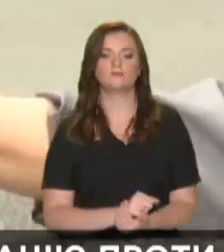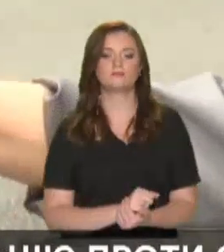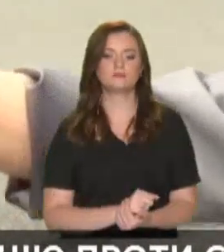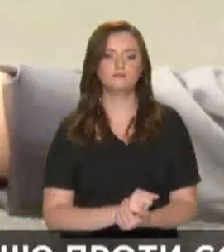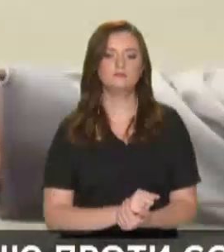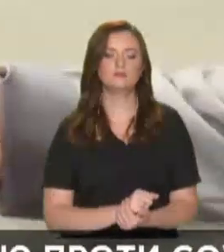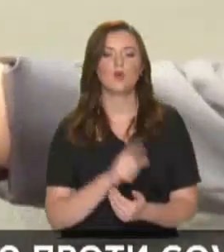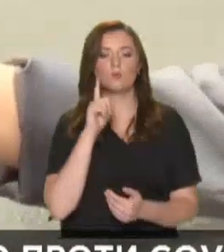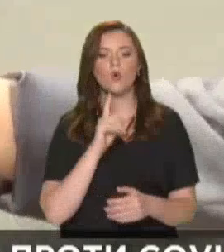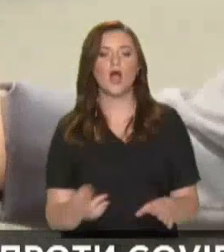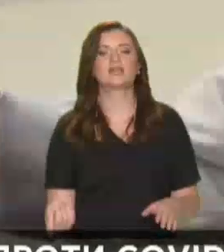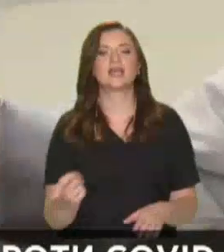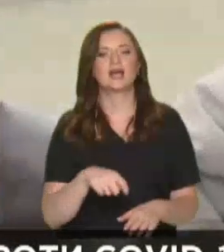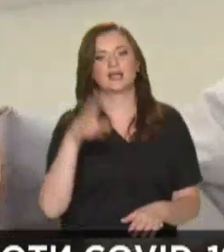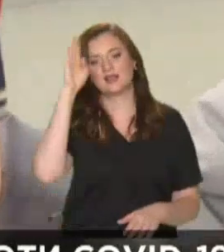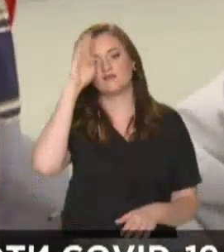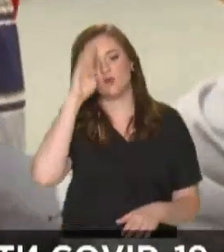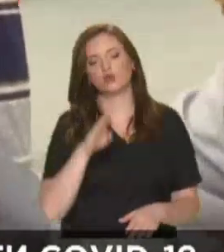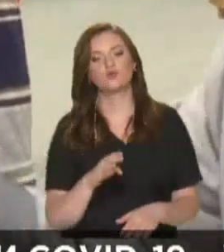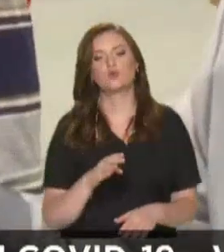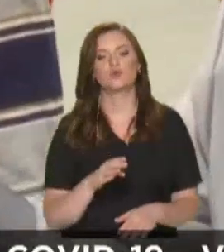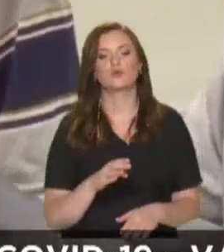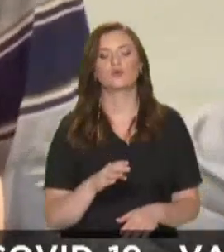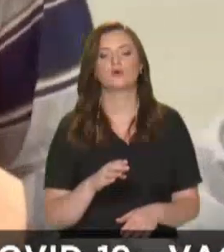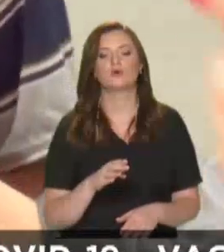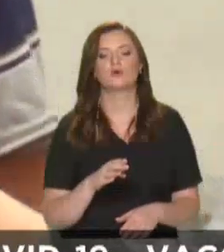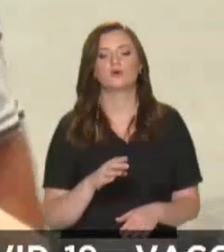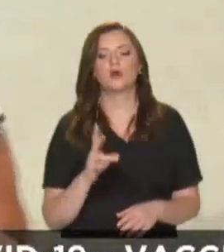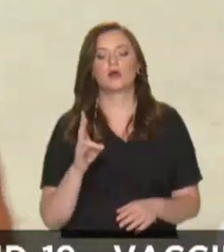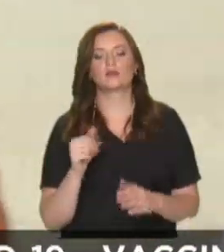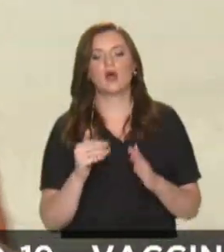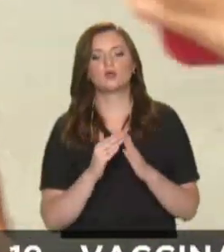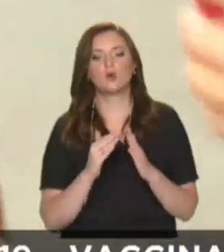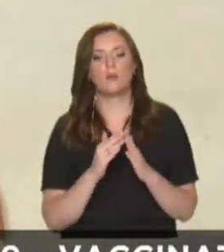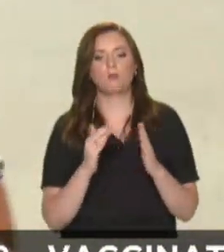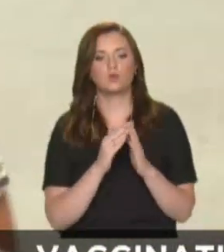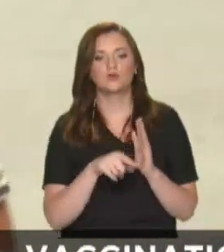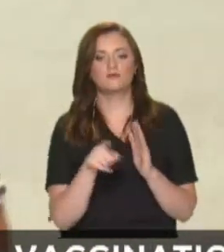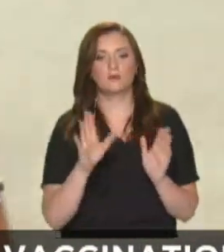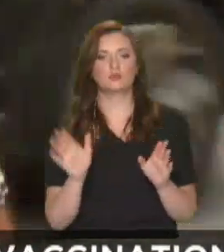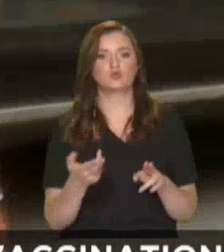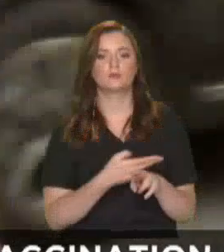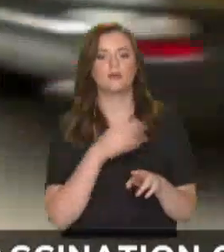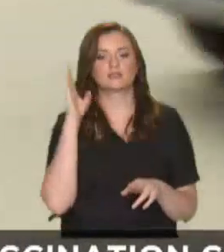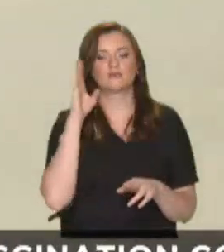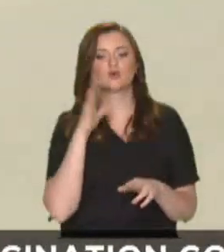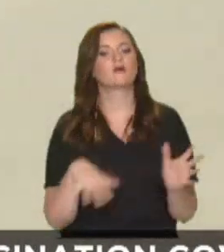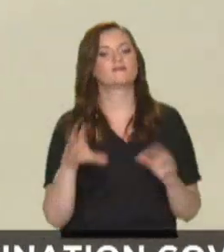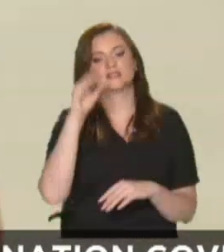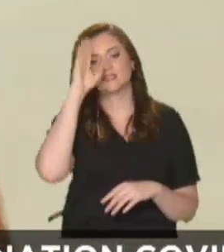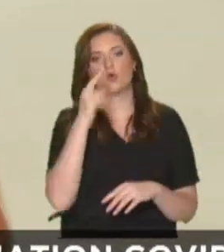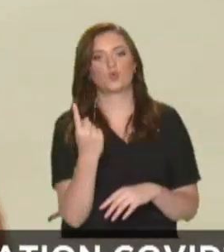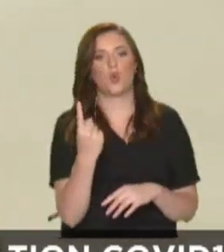Поки закрили воду. Повреження на підводну і на дом. А будинки ці будуть без води? Із водою. Один